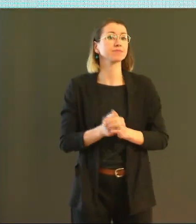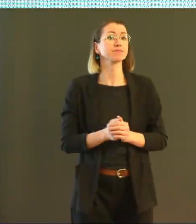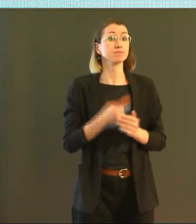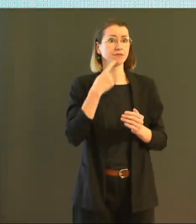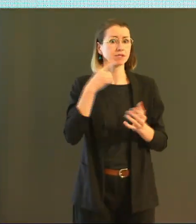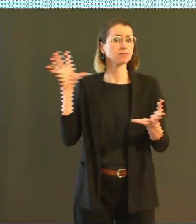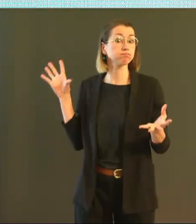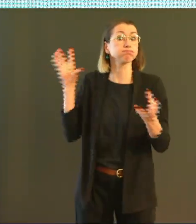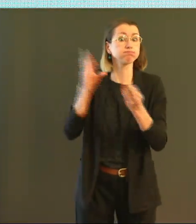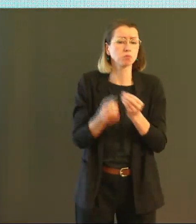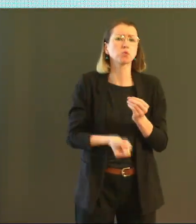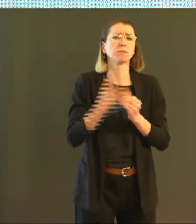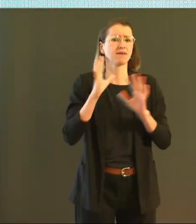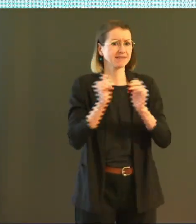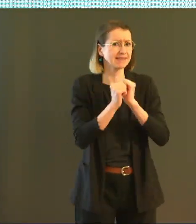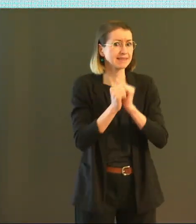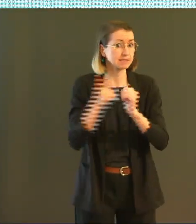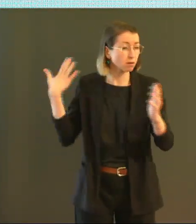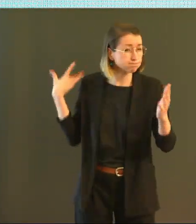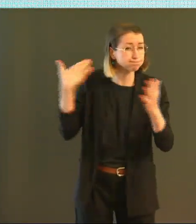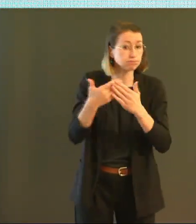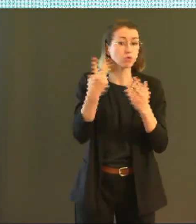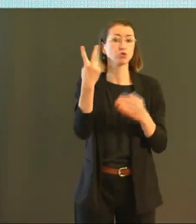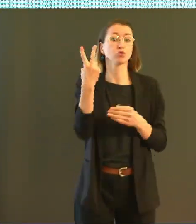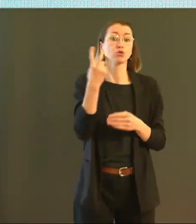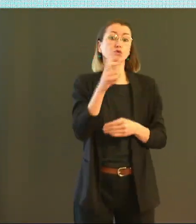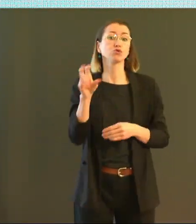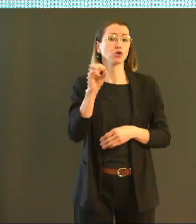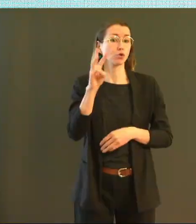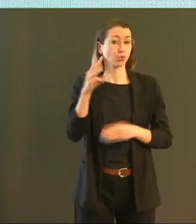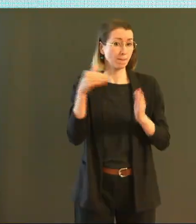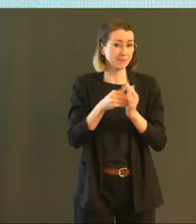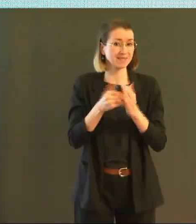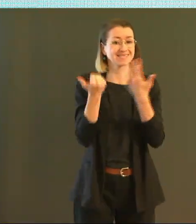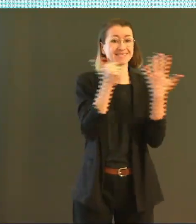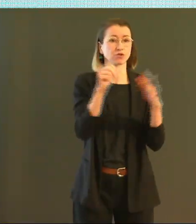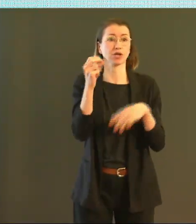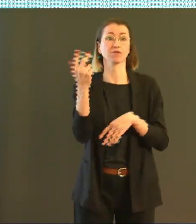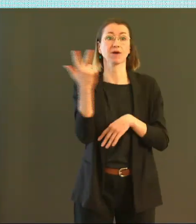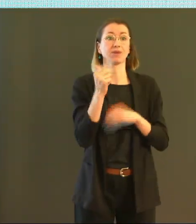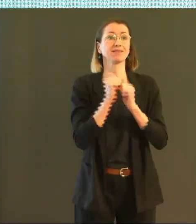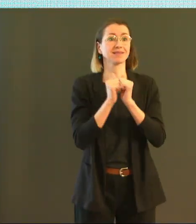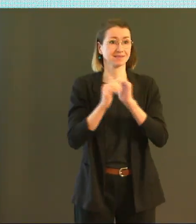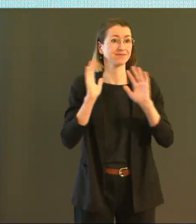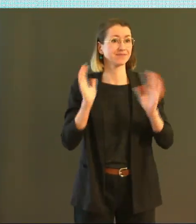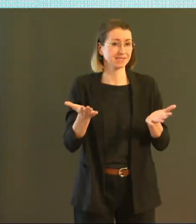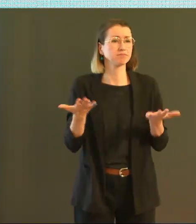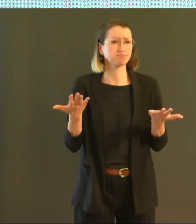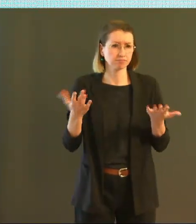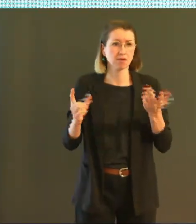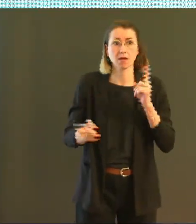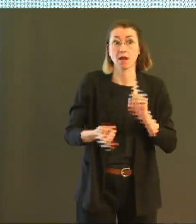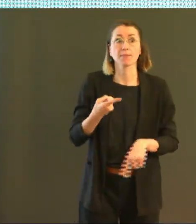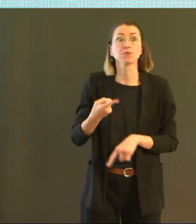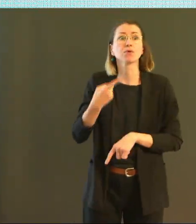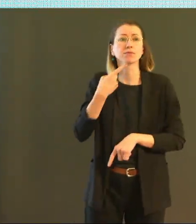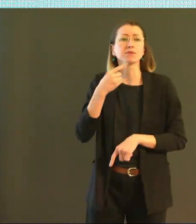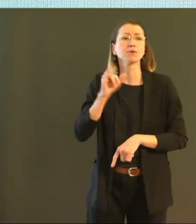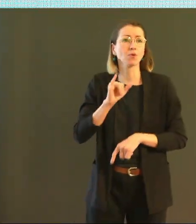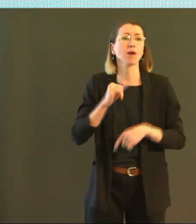milles par dont 688 cela veut bien dire et je pense qu'il est important de le préciser qu'il s'agit ici du nombre de